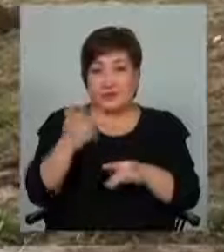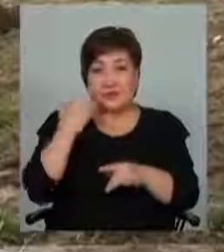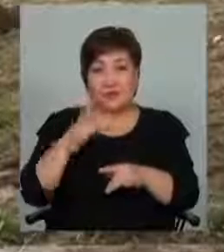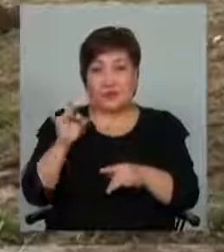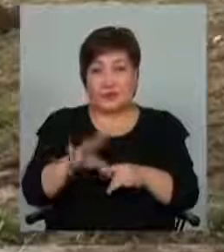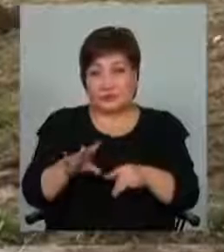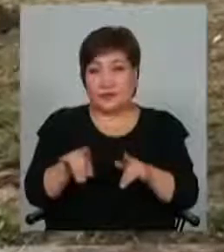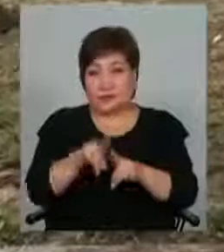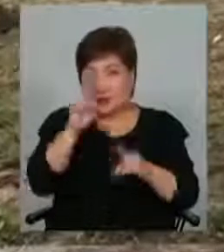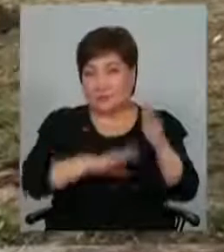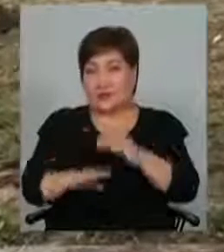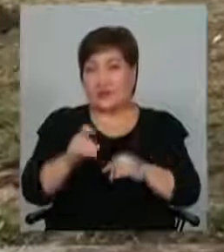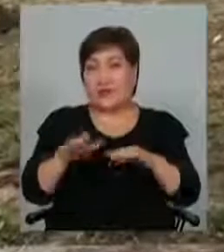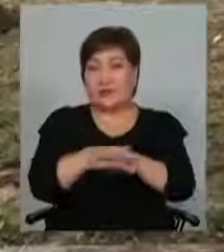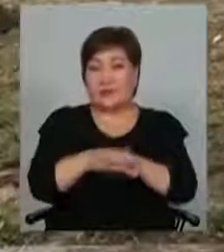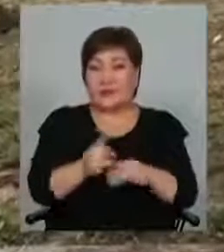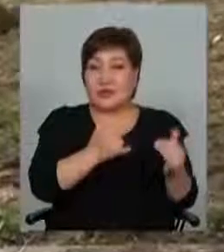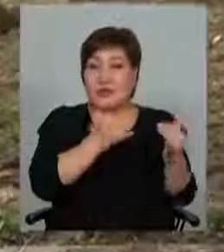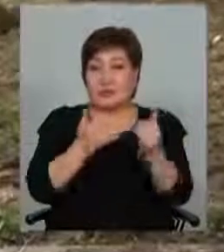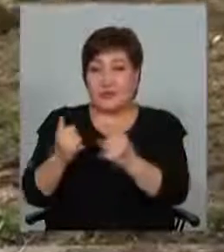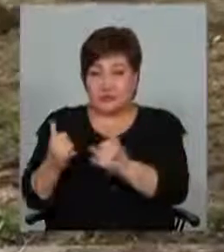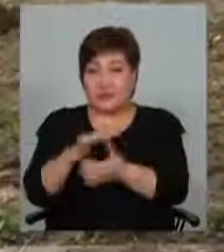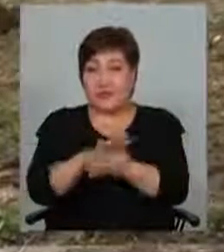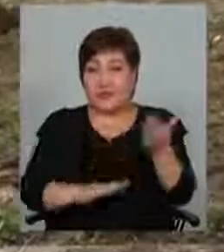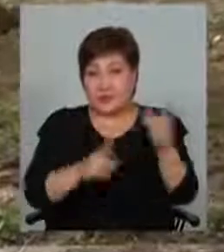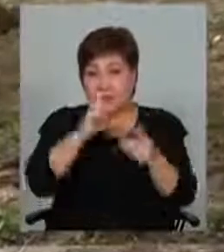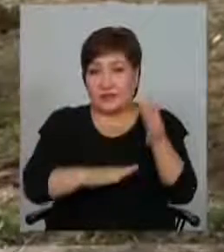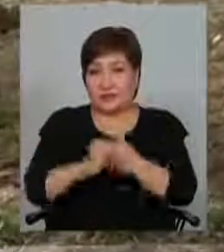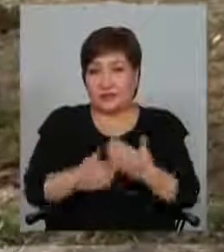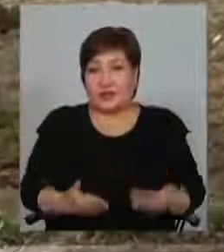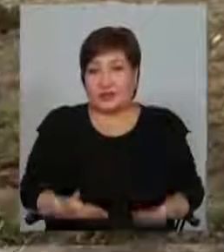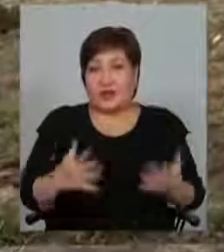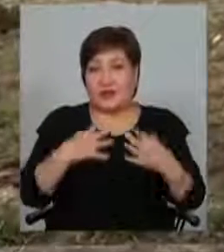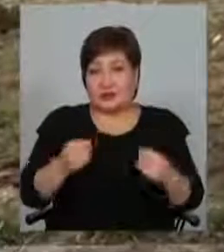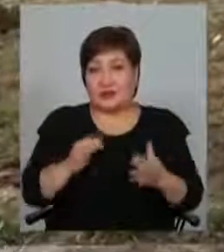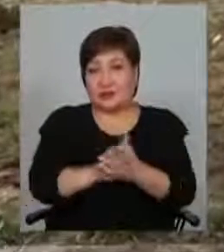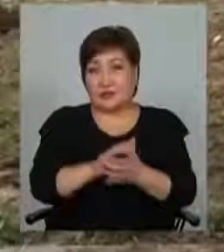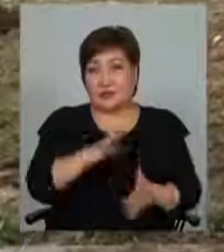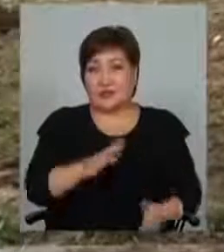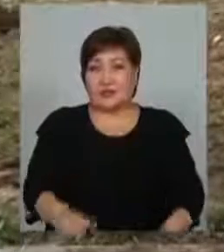Елімізге, халқымызға қызмет ете берейік. Еліміз аман, жұртымыз тиіш болсын.